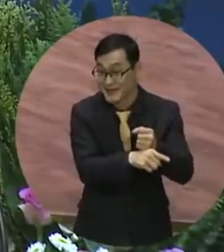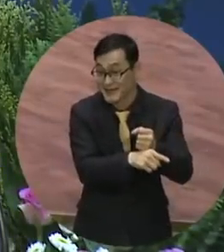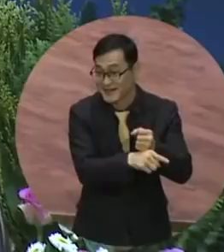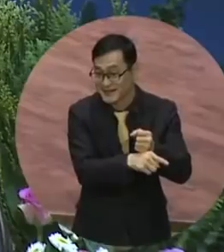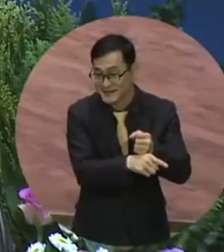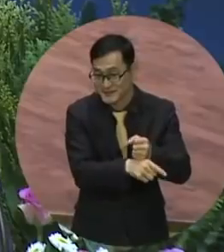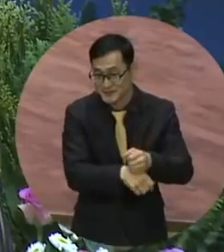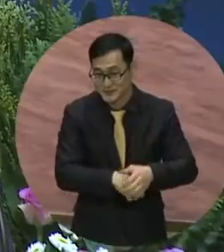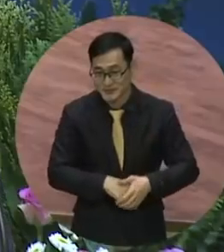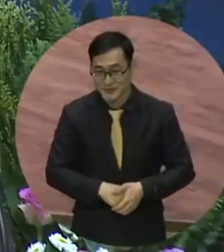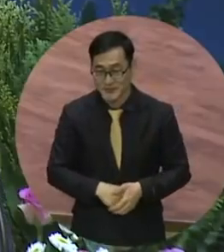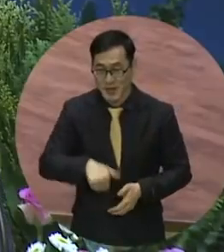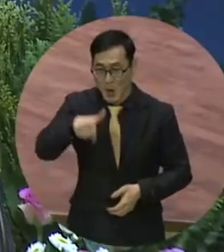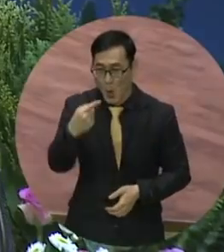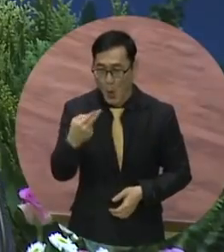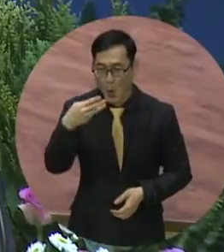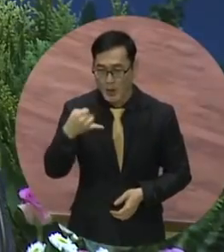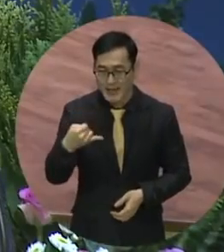가리키는 말인데,